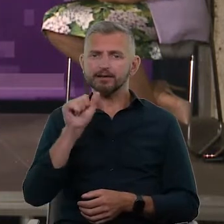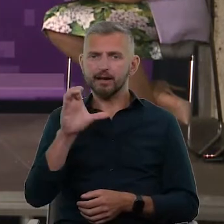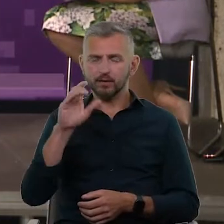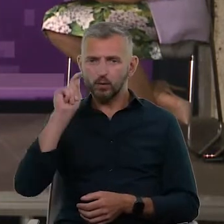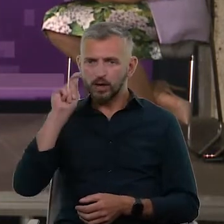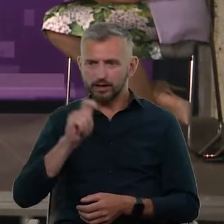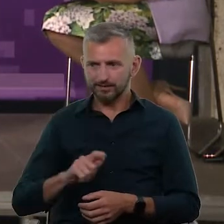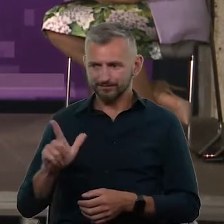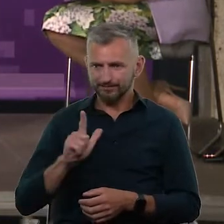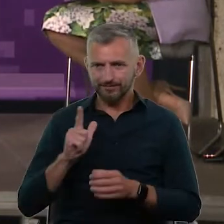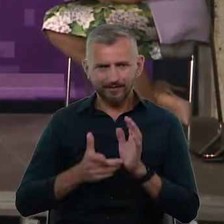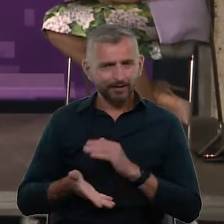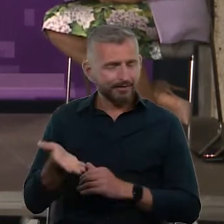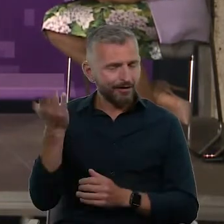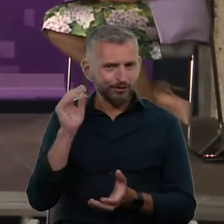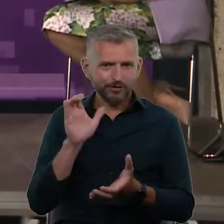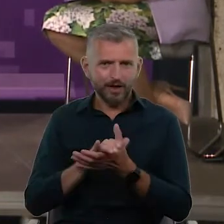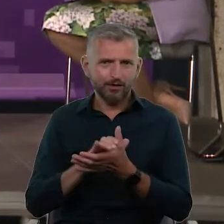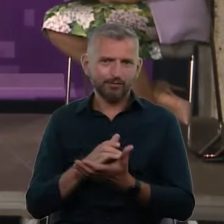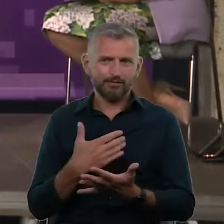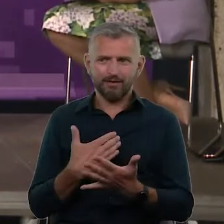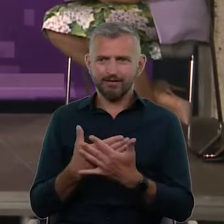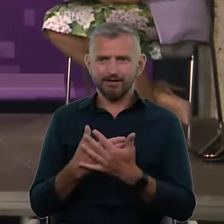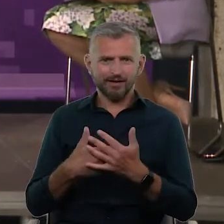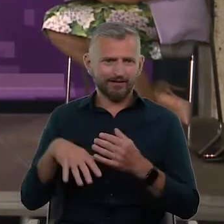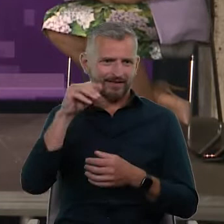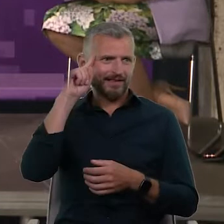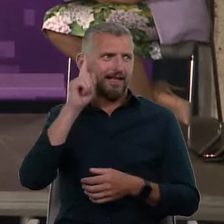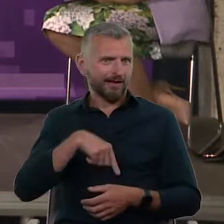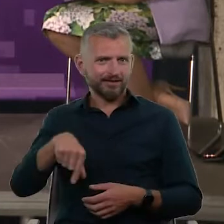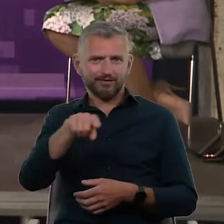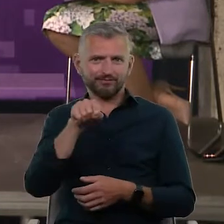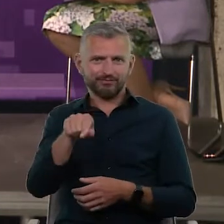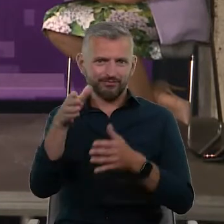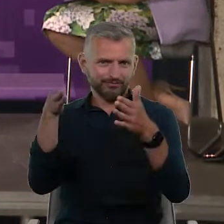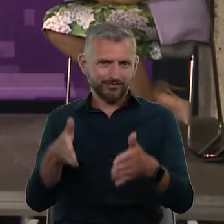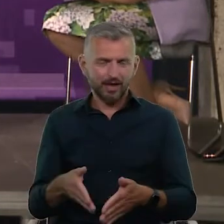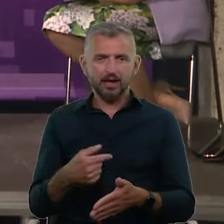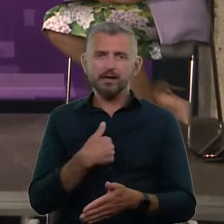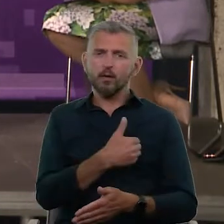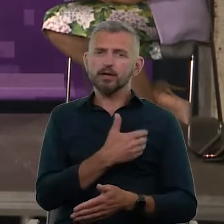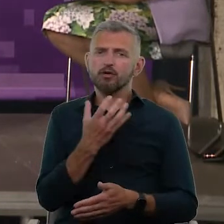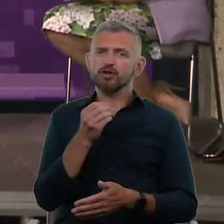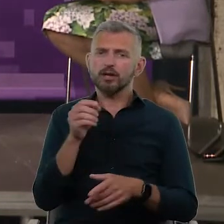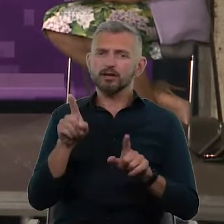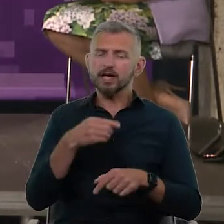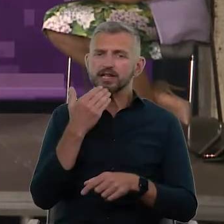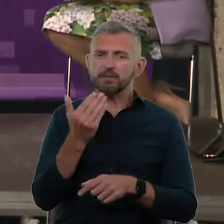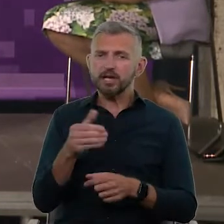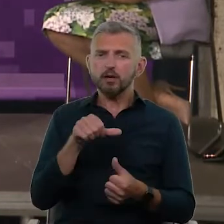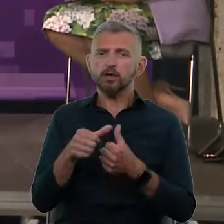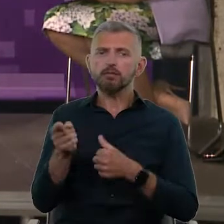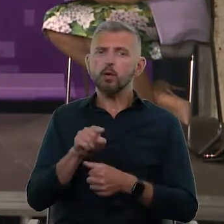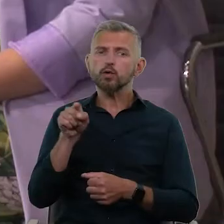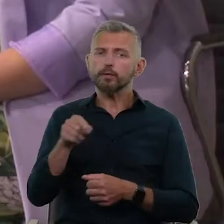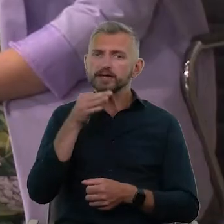пані Тетяною давно знайомі, то я так, знаєте, наче ви всі знаєте. Але пані Тетяна хотіла ще теж запитати, що окрім того, що